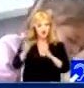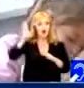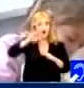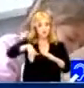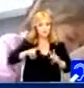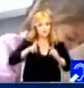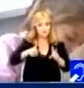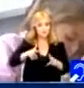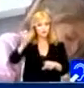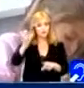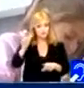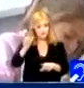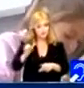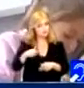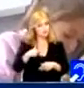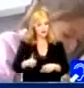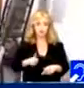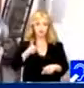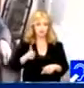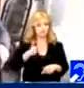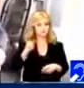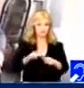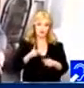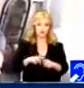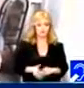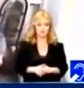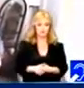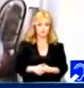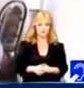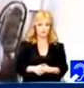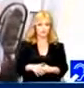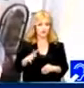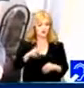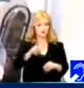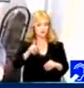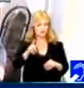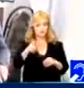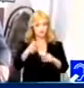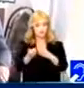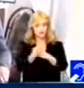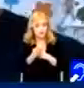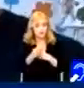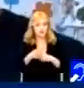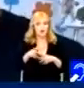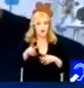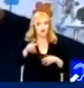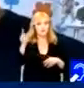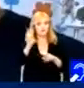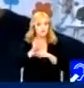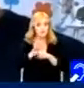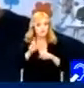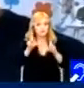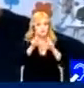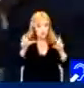exemple de incluziune nu numai școlară, dar și incluziune socială și sunt apreciați